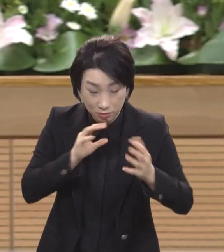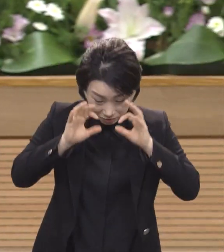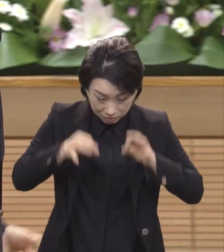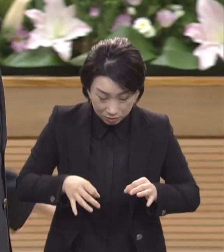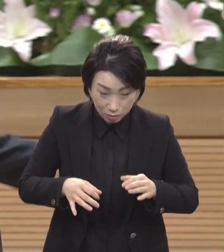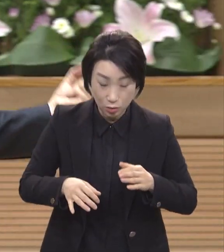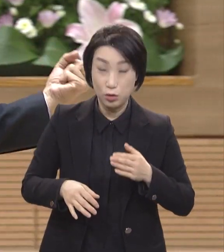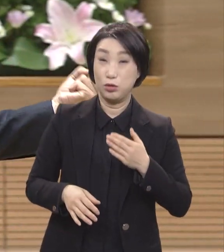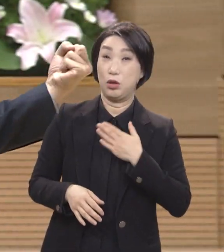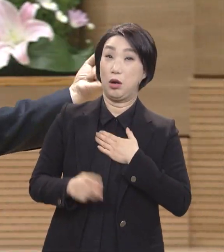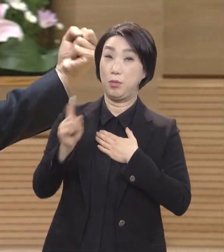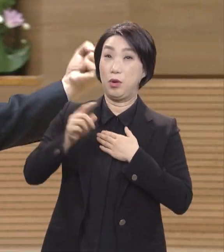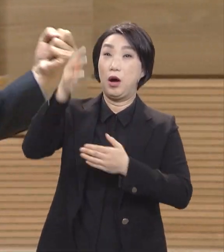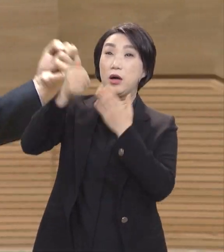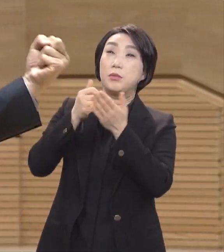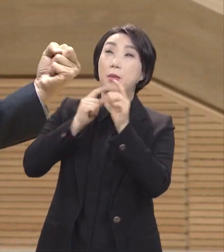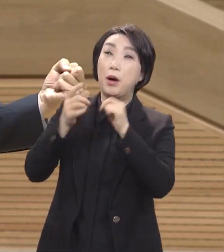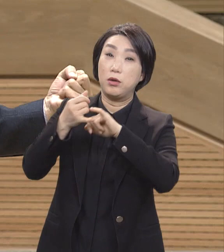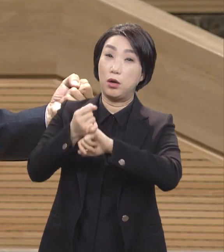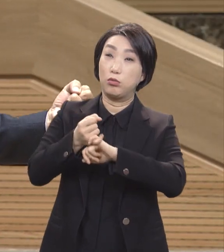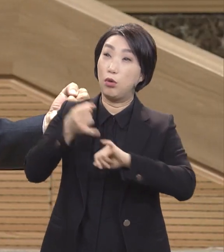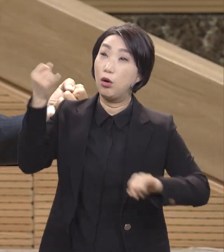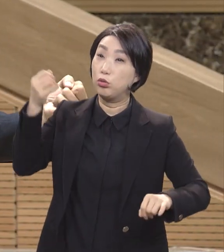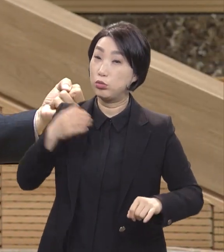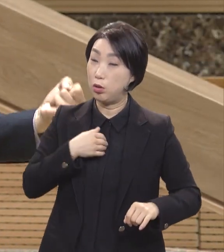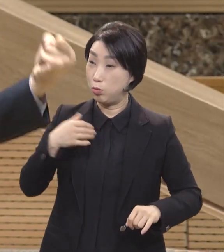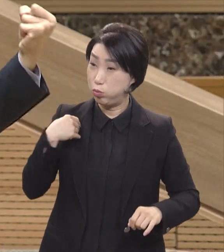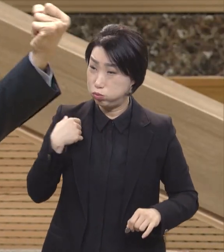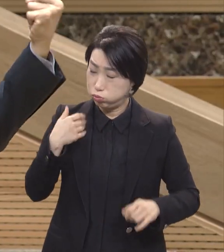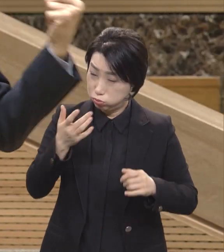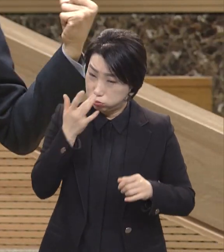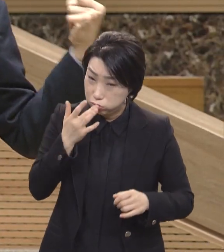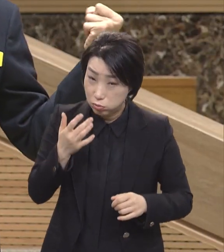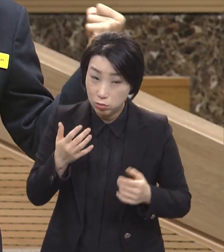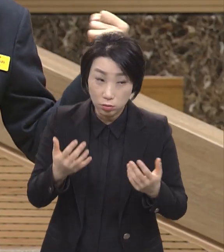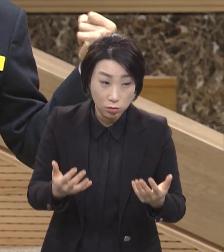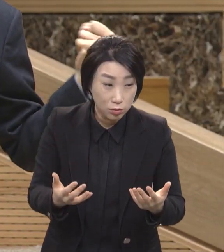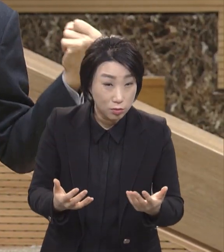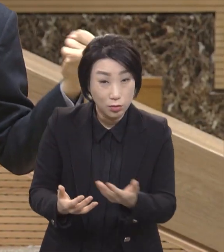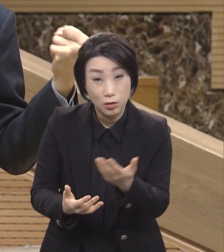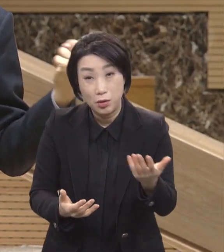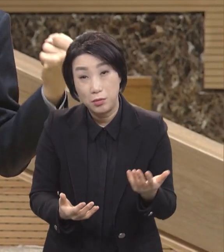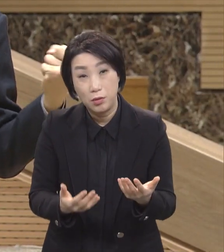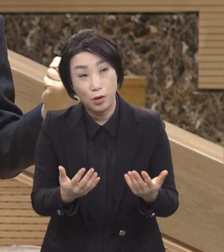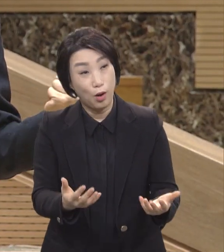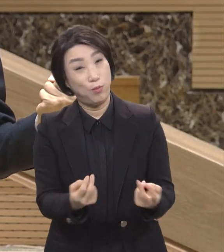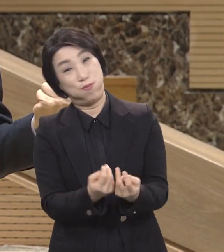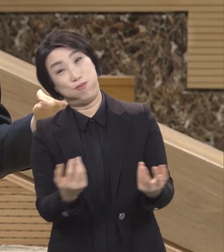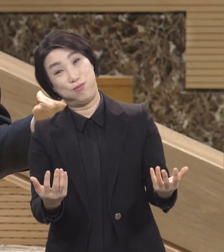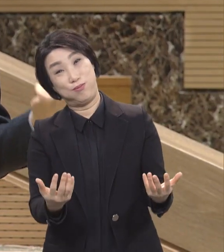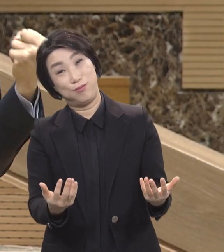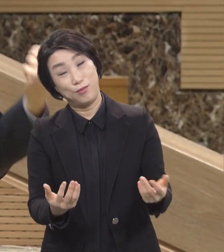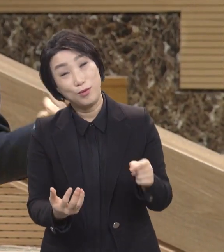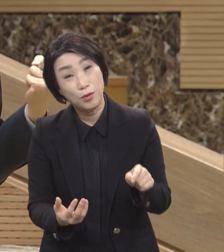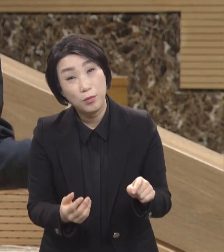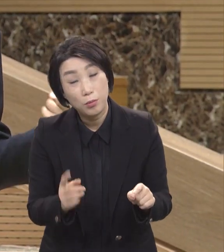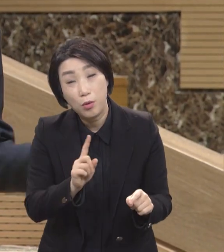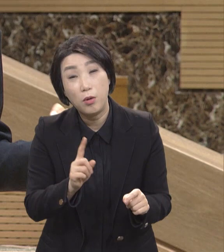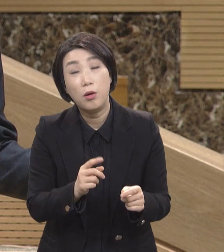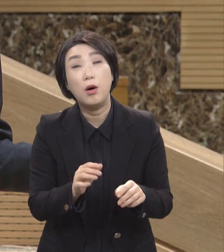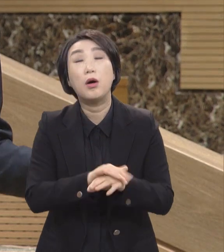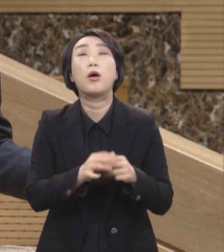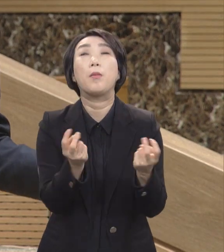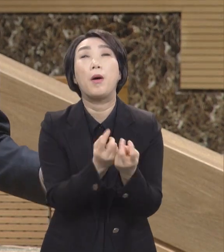그런데도 내가 개혁 파괴 범임을 모른다. 그럼 그 사람 대책이 뭐요? 회개밖에